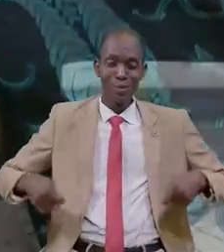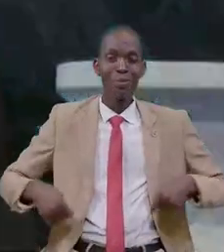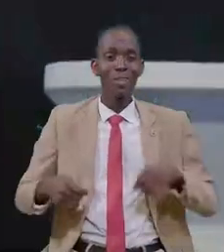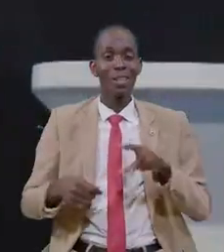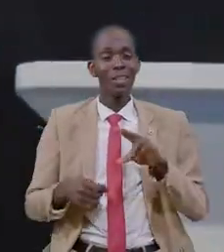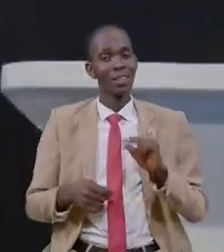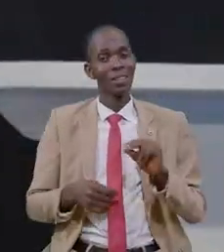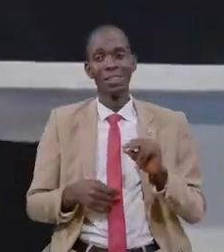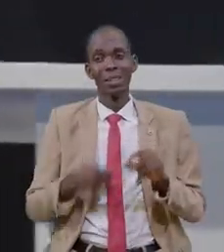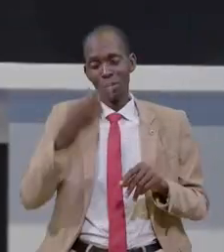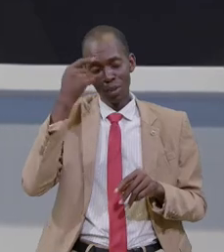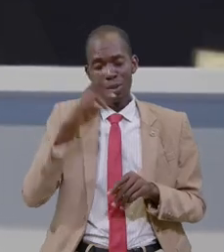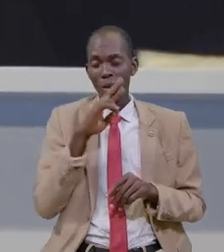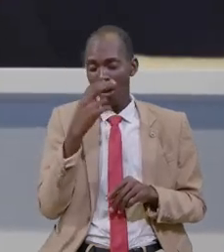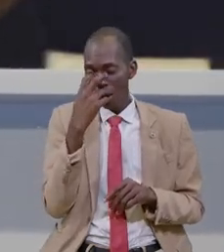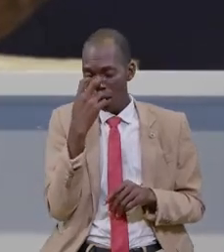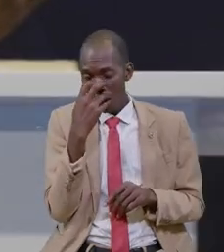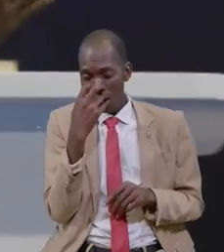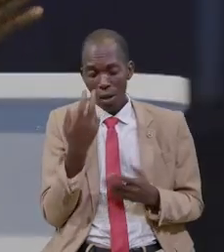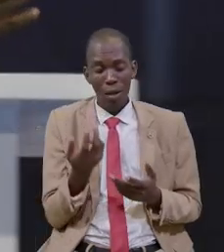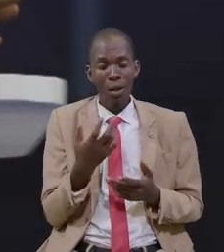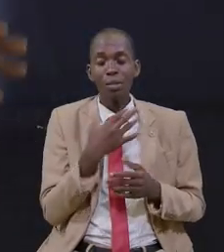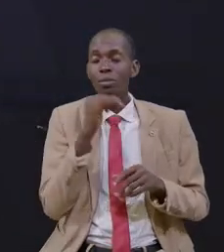Parce que tu es aveugle, tu ne vois plus.